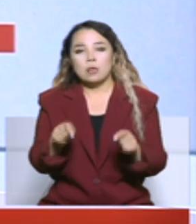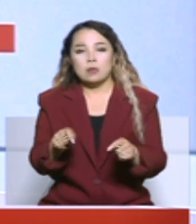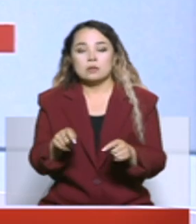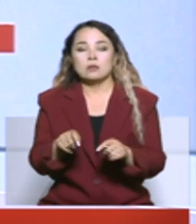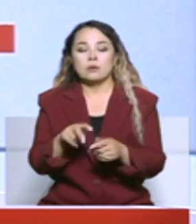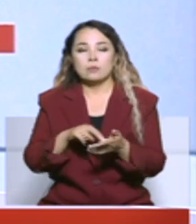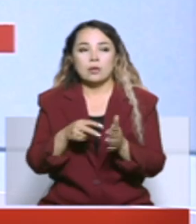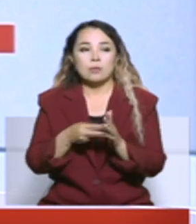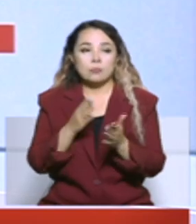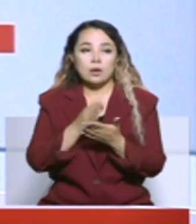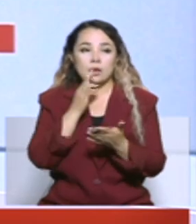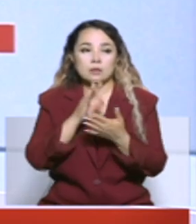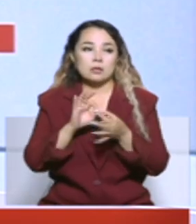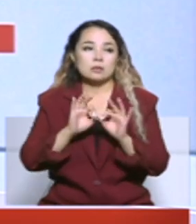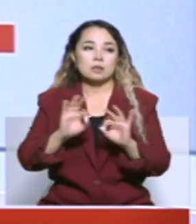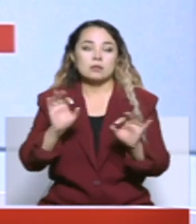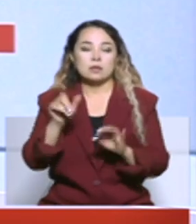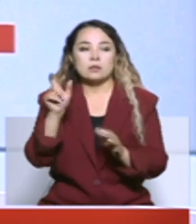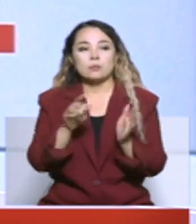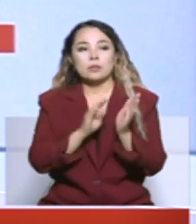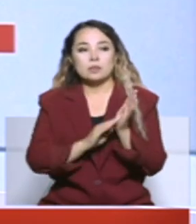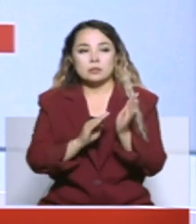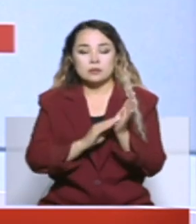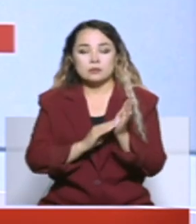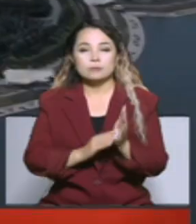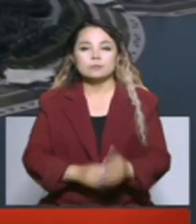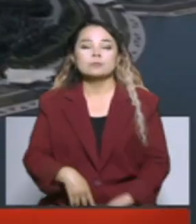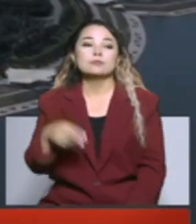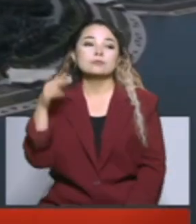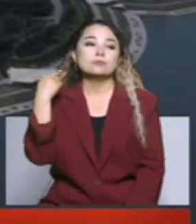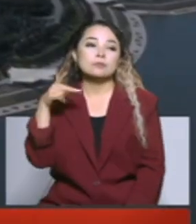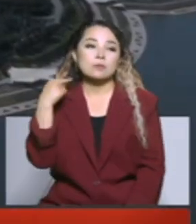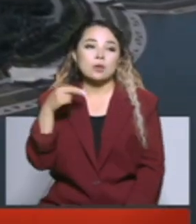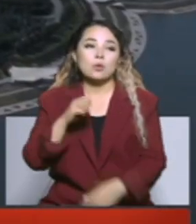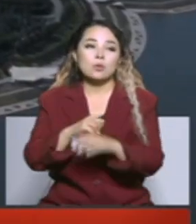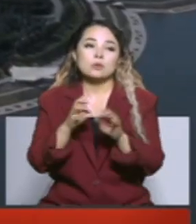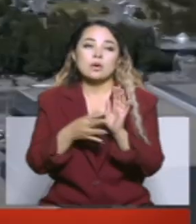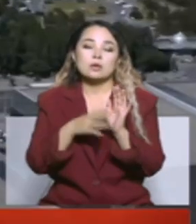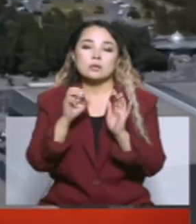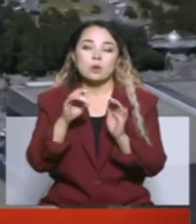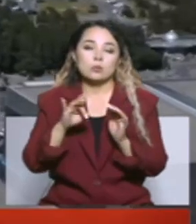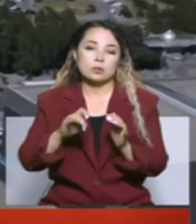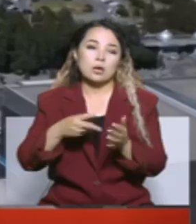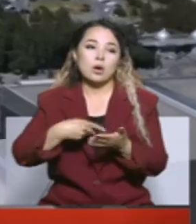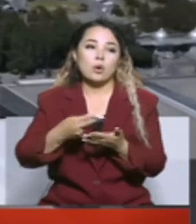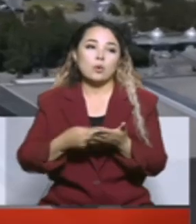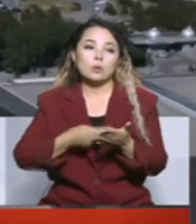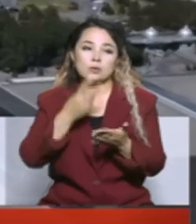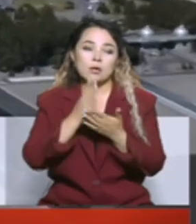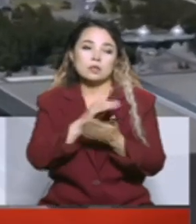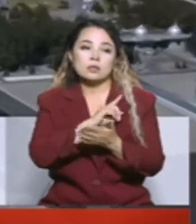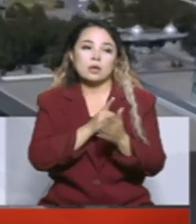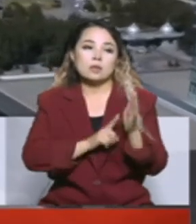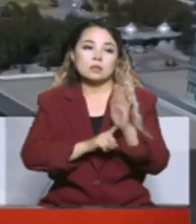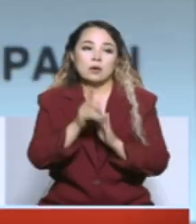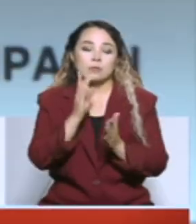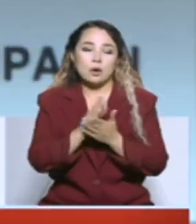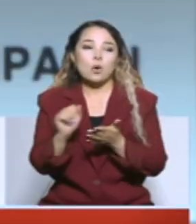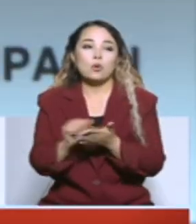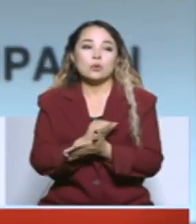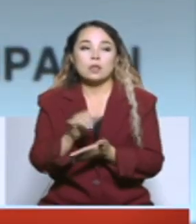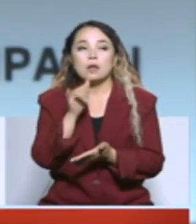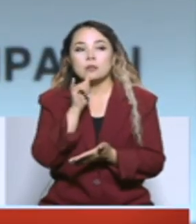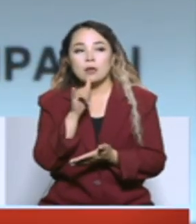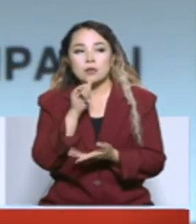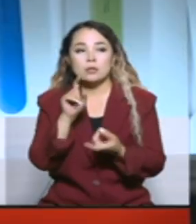көзделген. Динара Жарқынбек тарқатады. Президент 19 сәуірде қол қойған заң бүгіннен бастап күшіне енді. Құжат бойынша